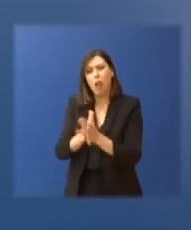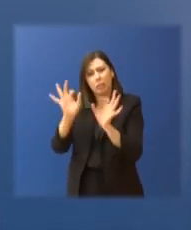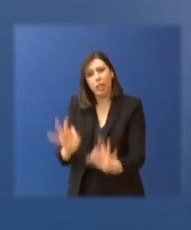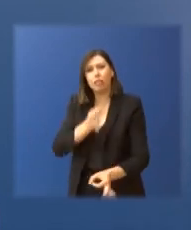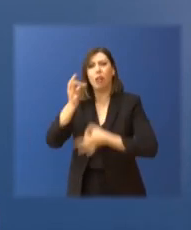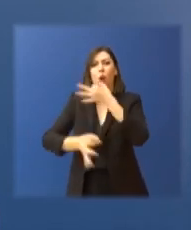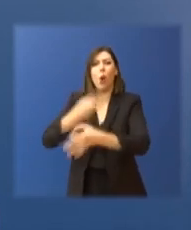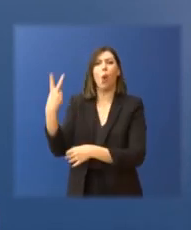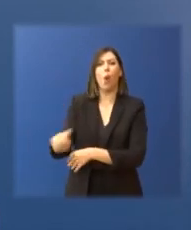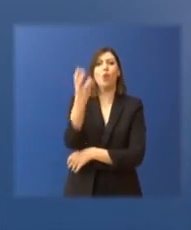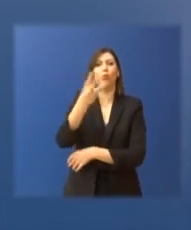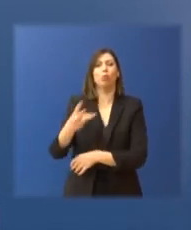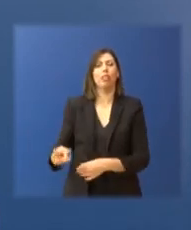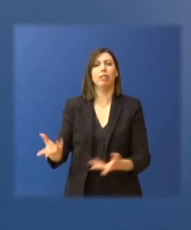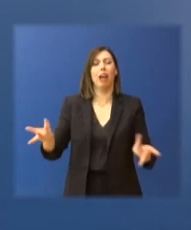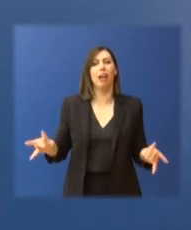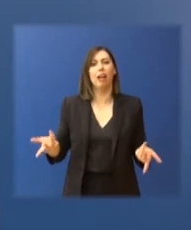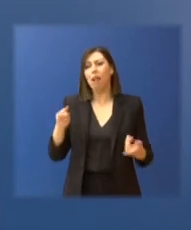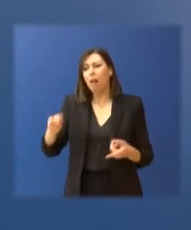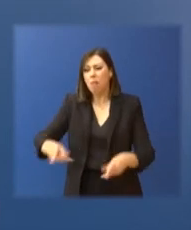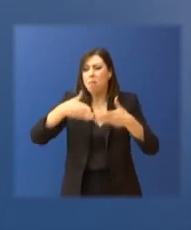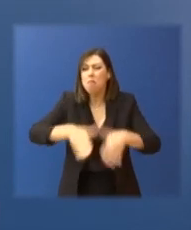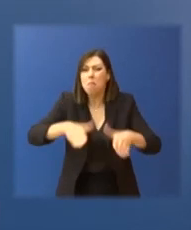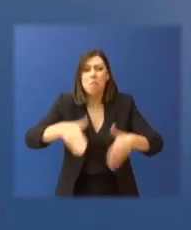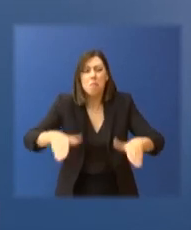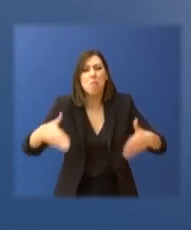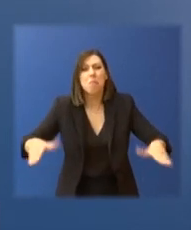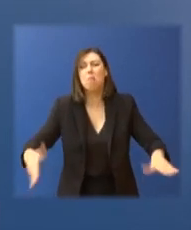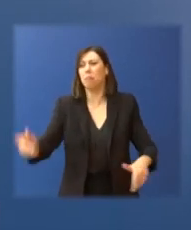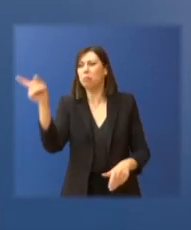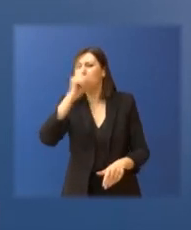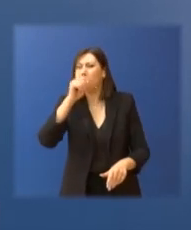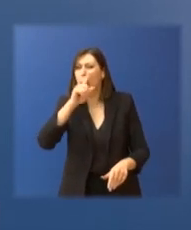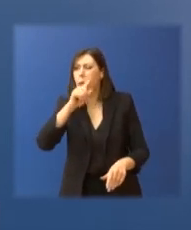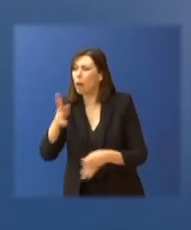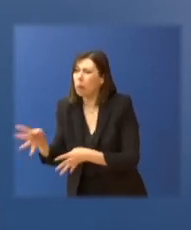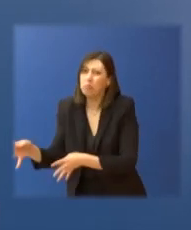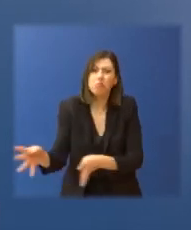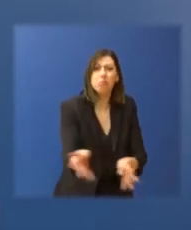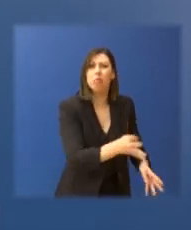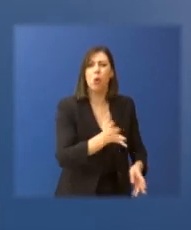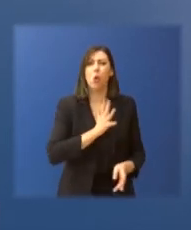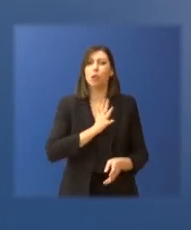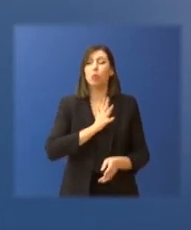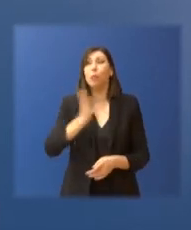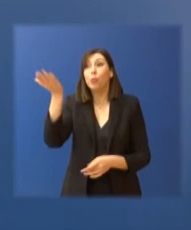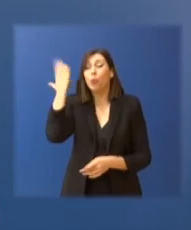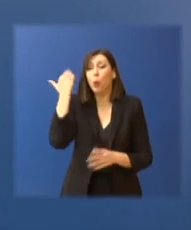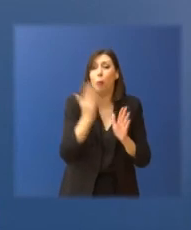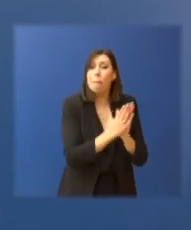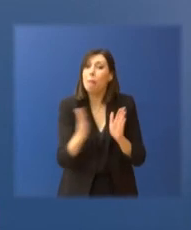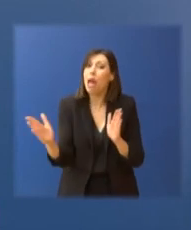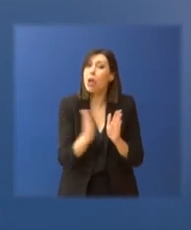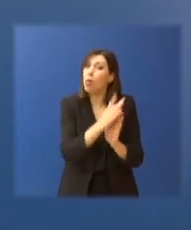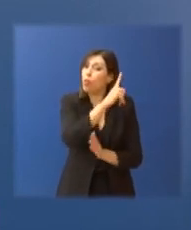και της κοινωνίας με ψέματα, με εκστρατείες fake news σε κρίσιμες περιόδους για την πατρίδα και την κοινωνία ήταν ευθύνη μόνο του